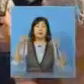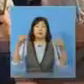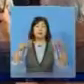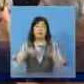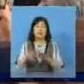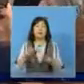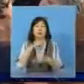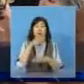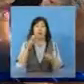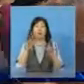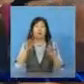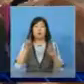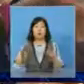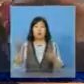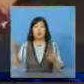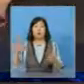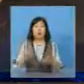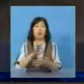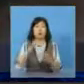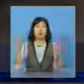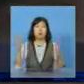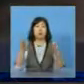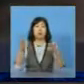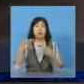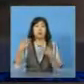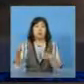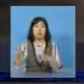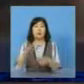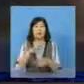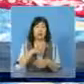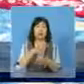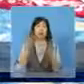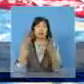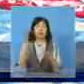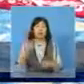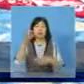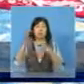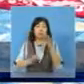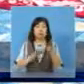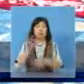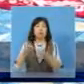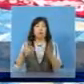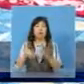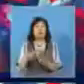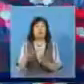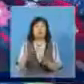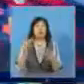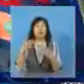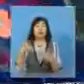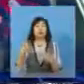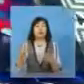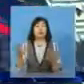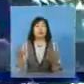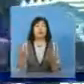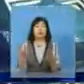ондаған ақтөбеліктің қолынан шыққан көрпе жастық сатылымға шығарылды. Күн түндемей көз майын тауысып тіккен құраққа сұраныс жоғары, әрі бұл